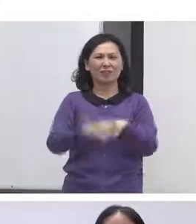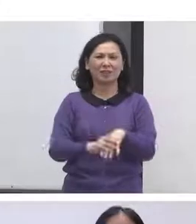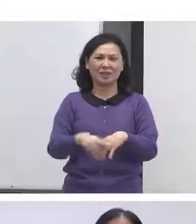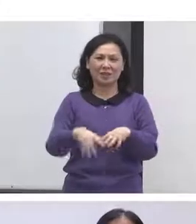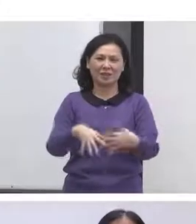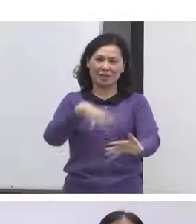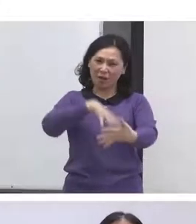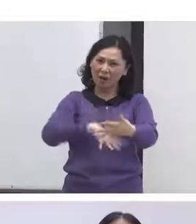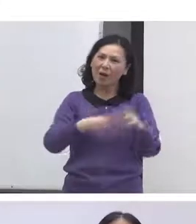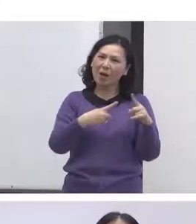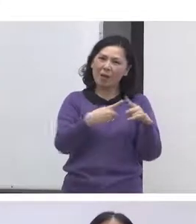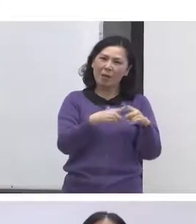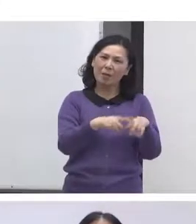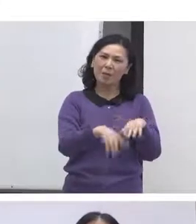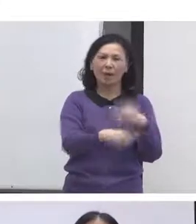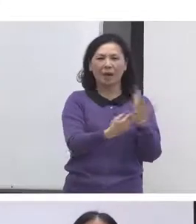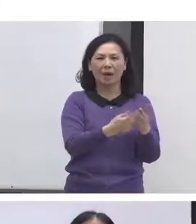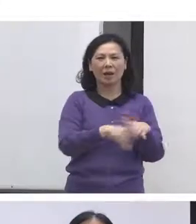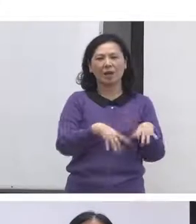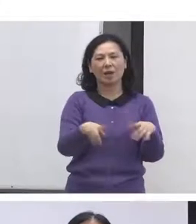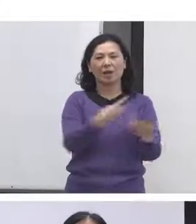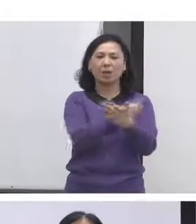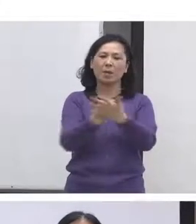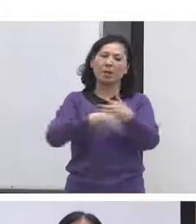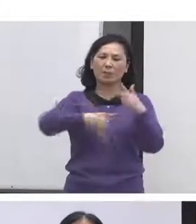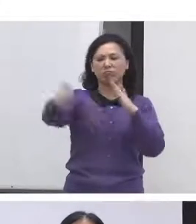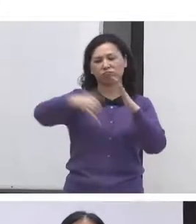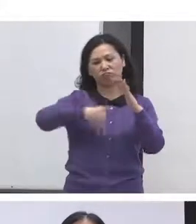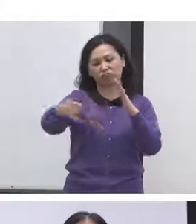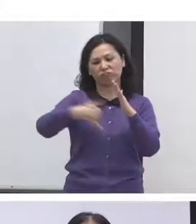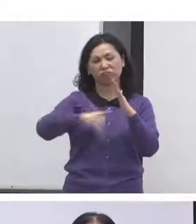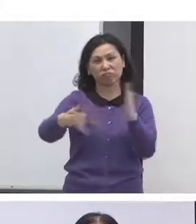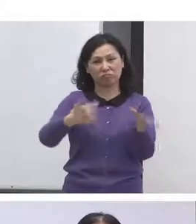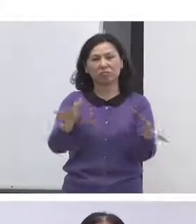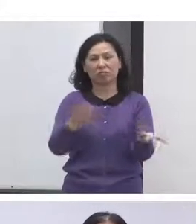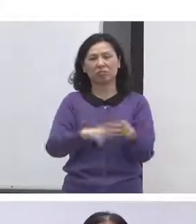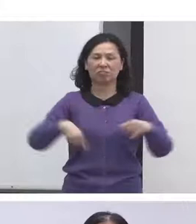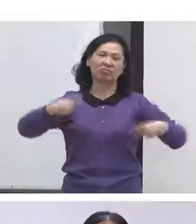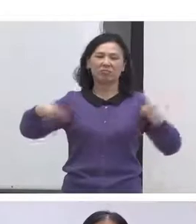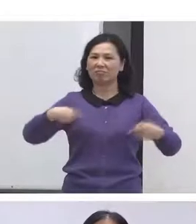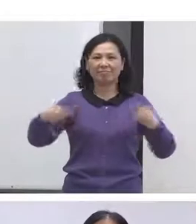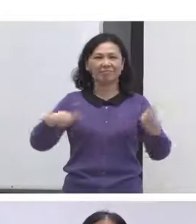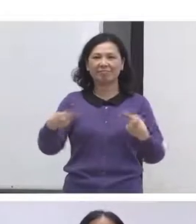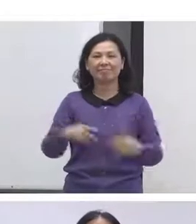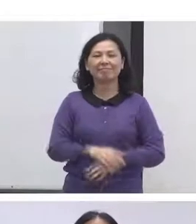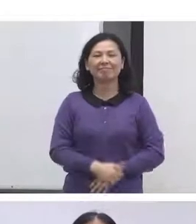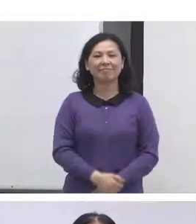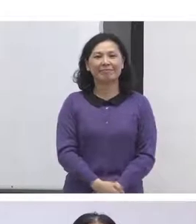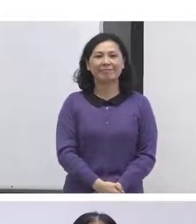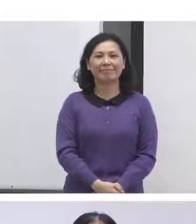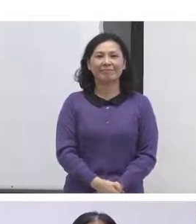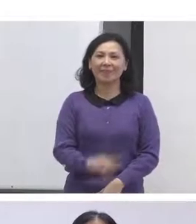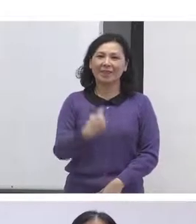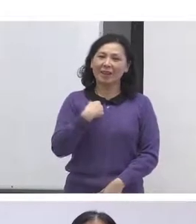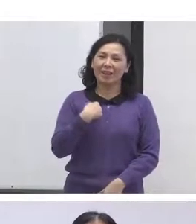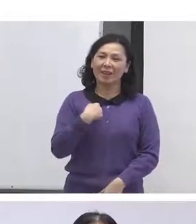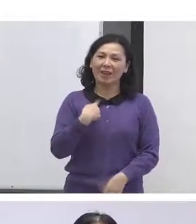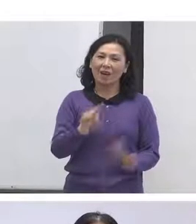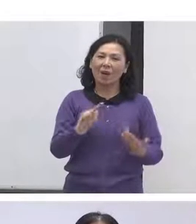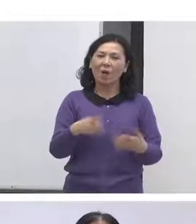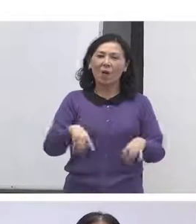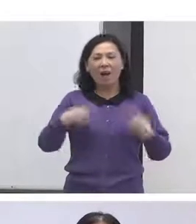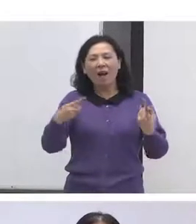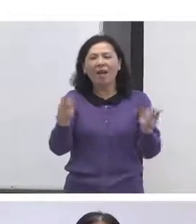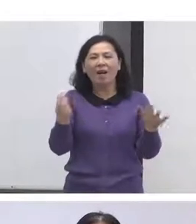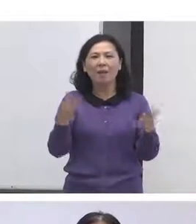实有问题说，大家来来去去，大家都是自由人。就算好了，我可能没有那么自由，因为 我答